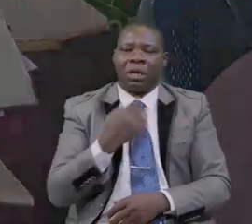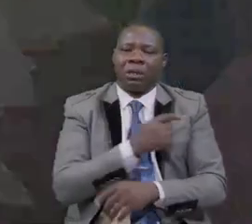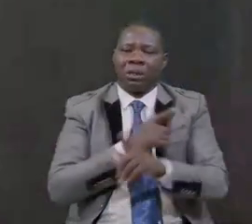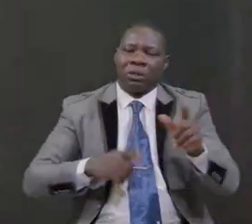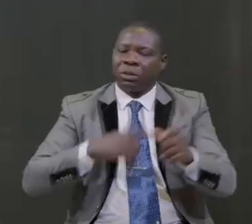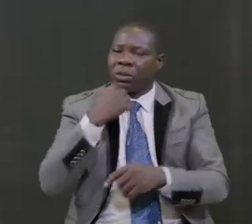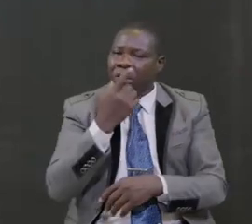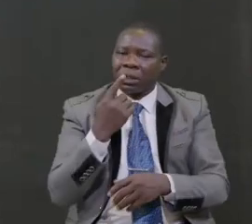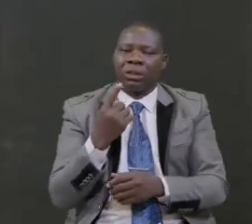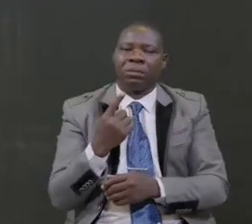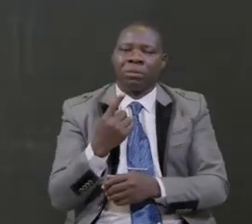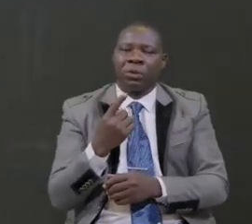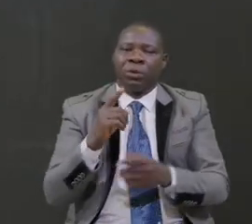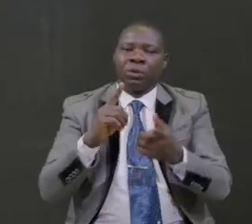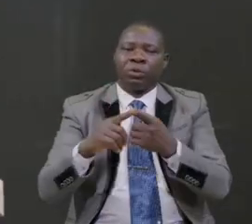dit,